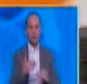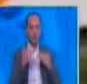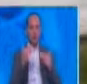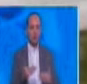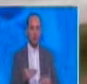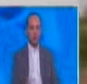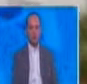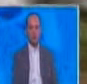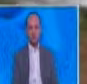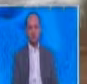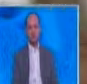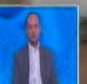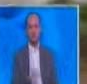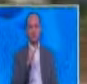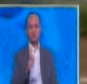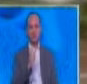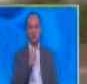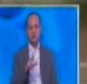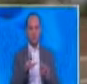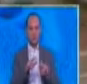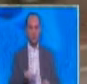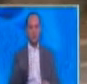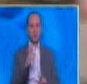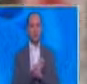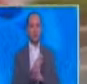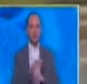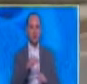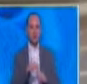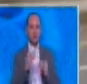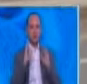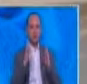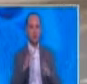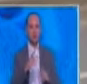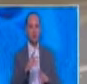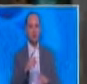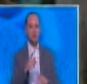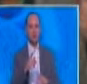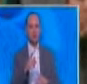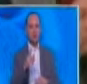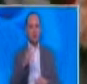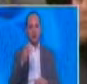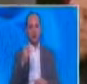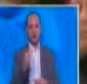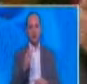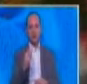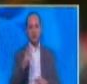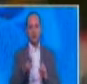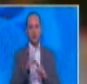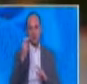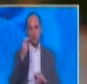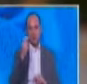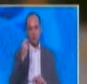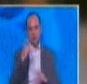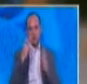ertelenebilir. Evet, sizin de dediğiniz gibi hepimiz risk altındayız. En çok da immünsüpresi olan hastalarımız risk